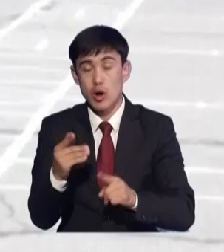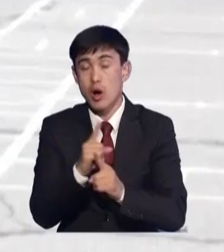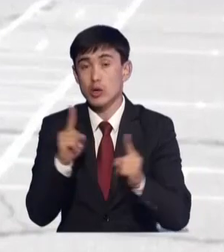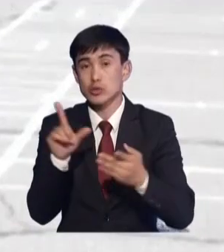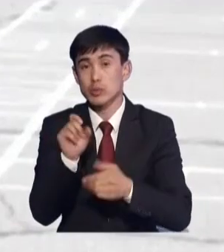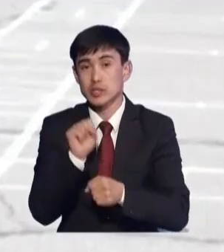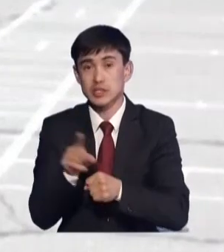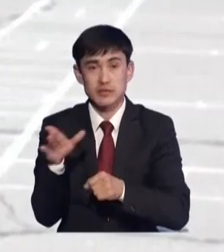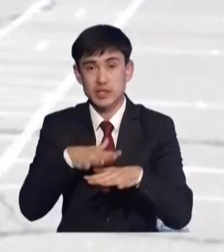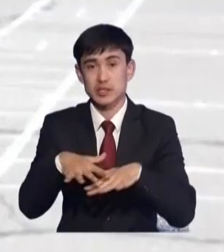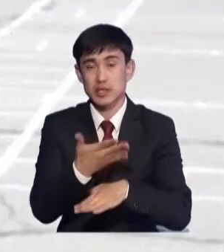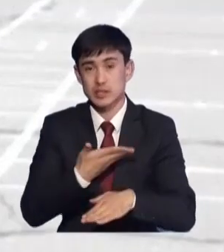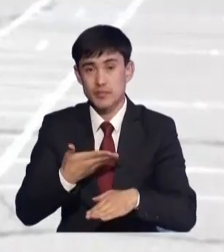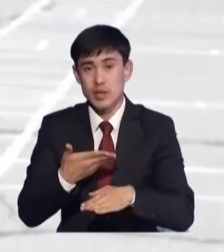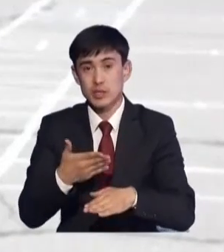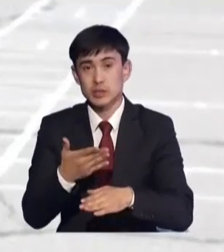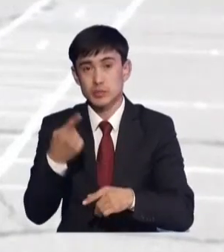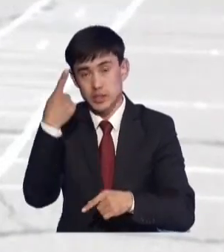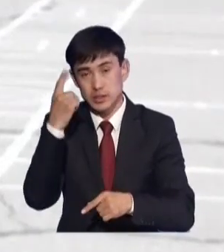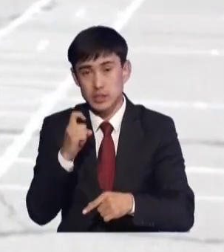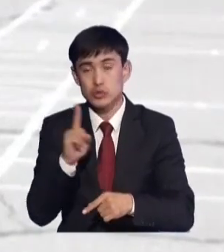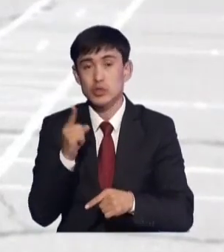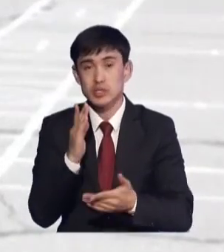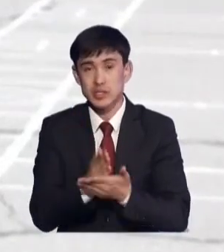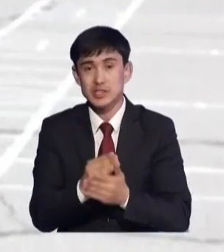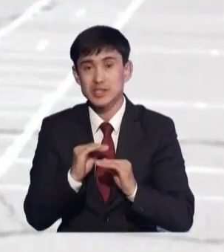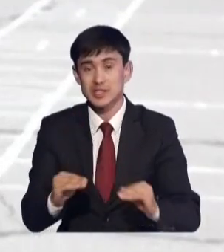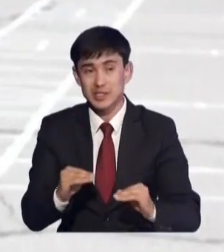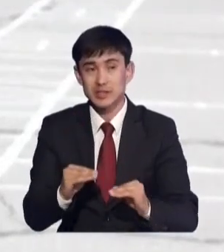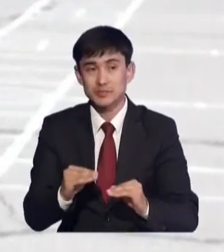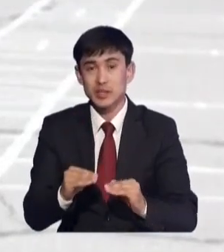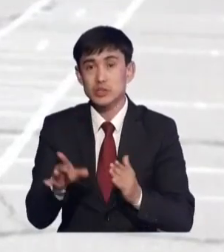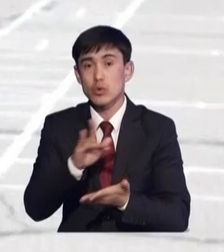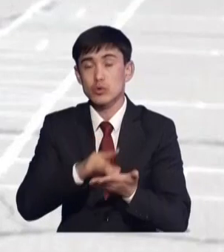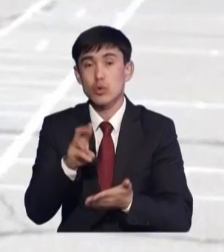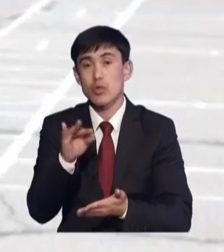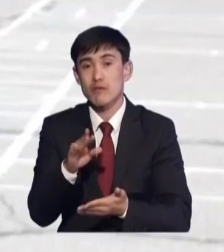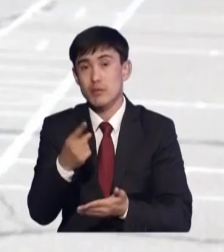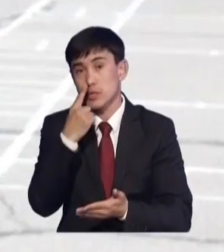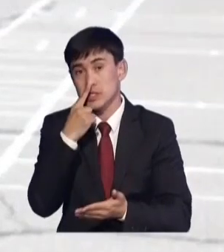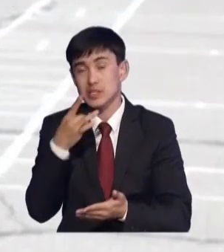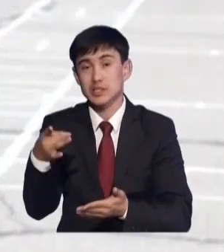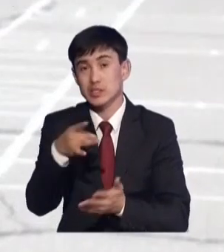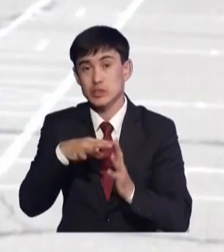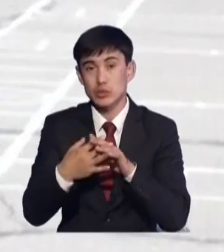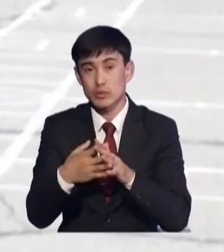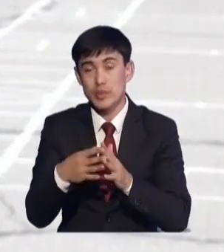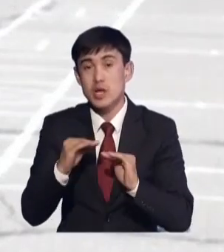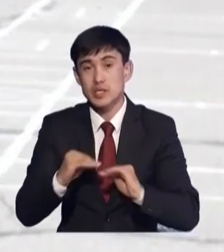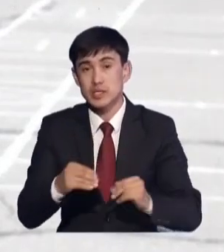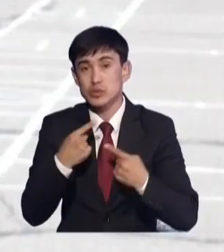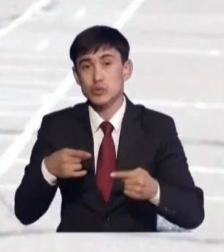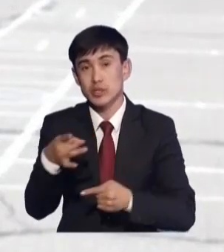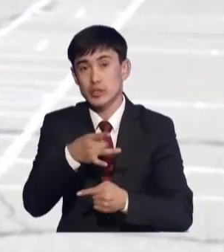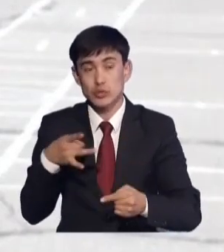особая задача для всех нас. Здесь, насколько мне известно, находятся дети не только из города Кунаев и ближайших к нему сел, но и школьники из